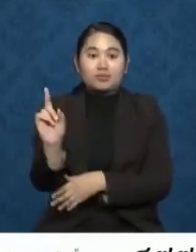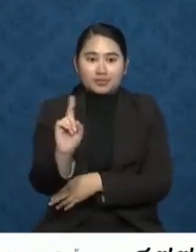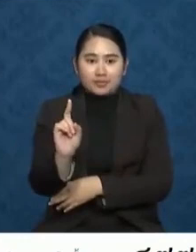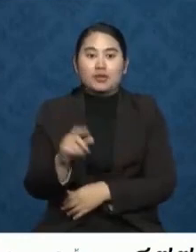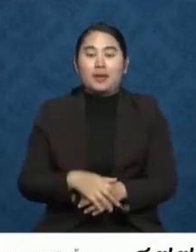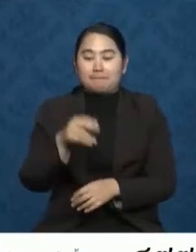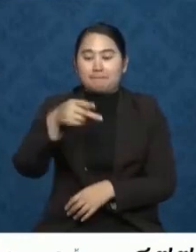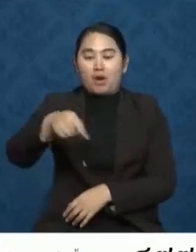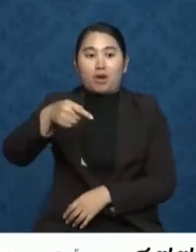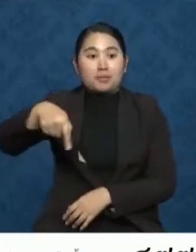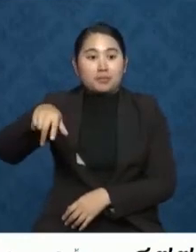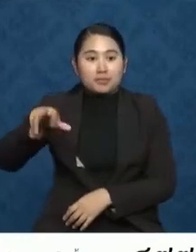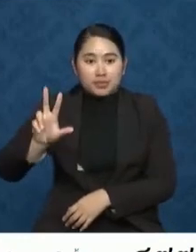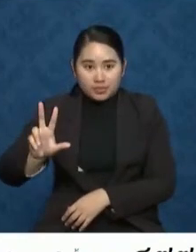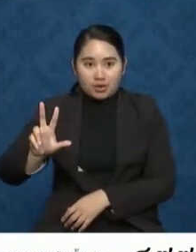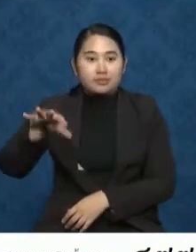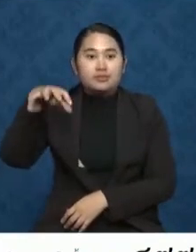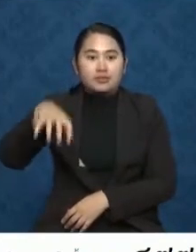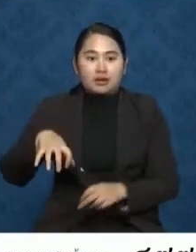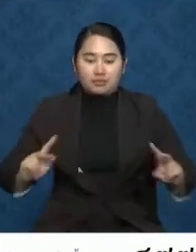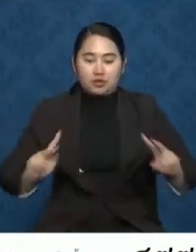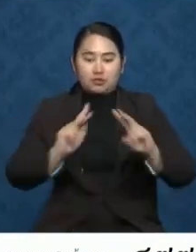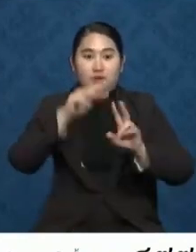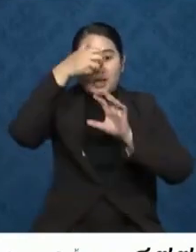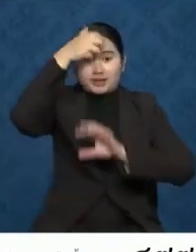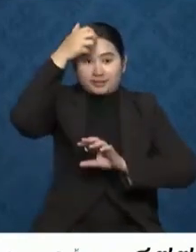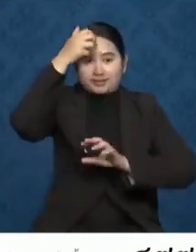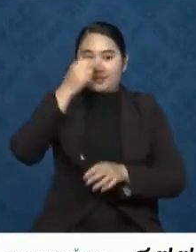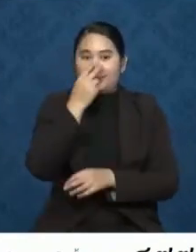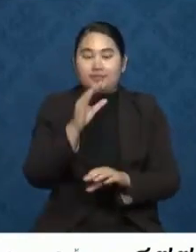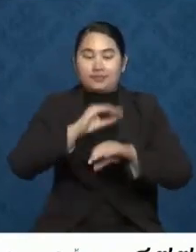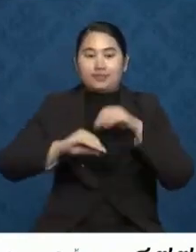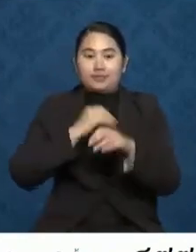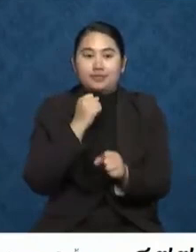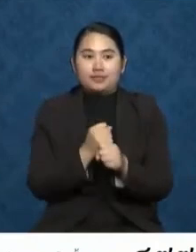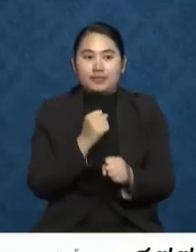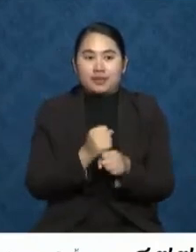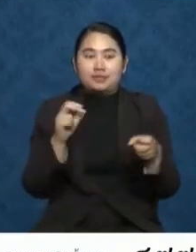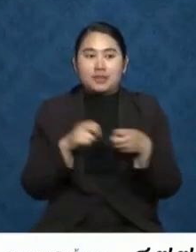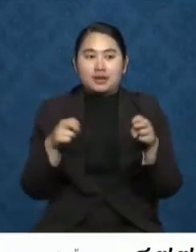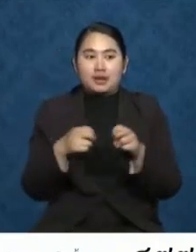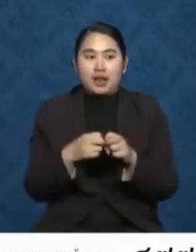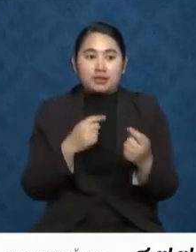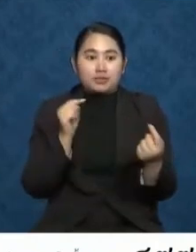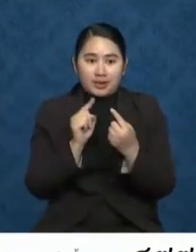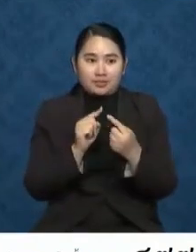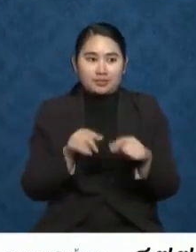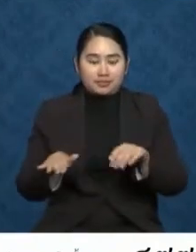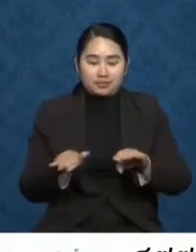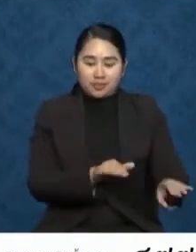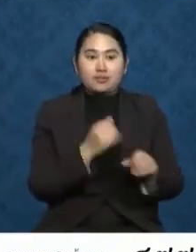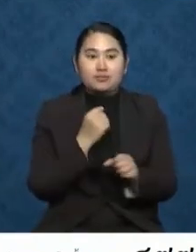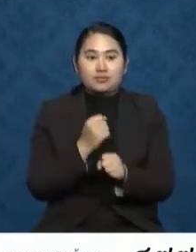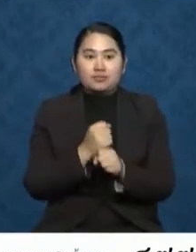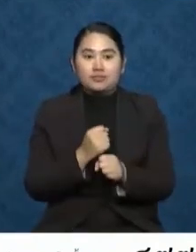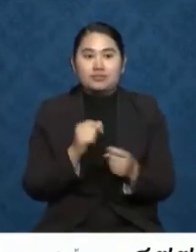ป้องกันและบรรเทาสาธารณภัยภายใต้กระทรวงมหาดไทยในโครงการป้องกันและลดผลกระทบอันมุ่งหวังเกิดการเตรียมพร้อมรับมือสา